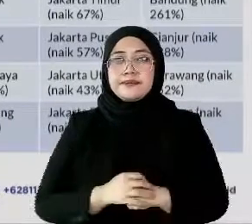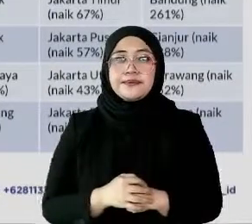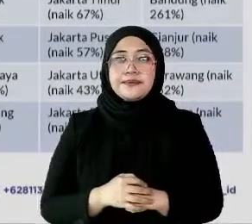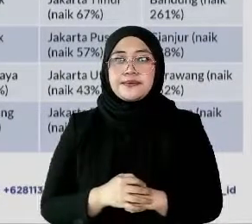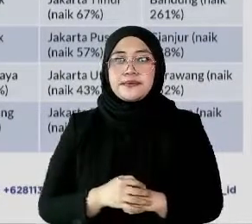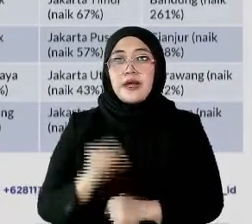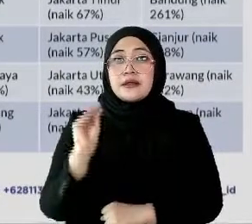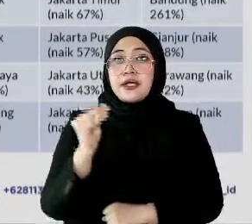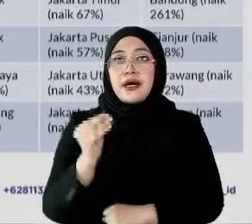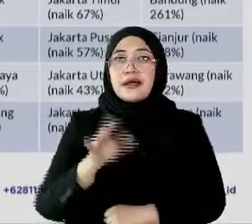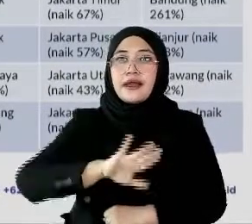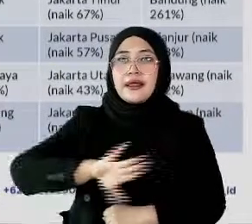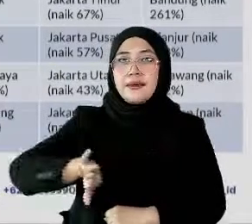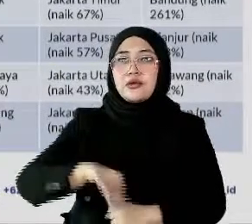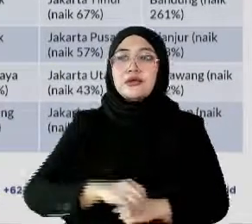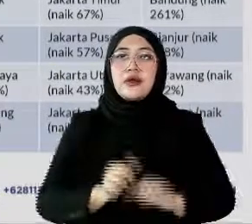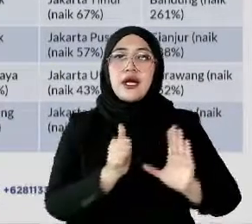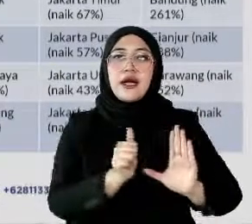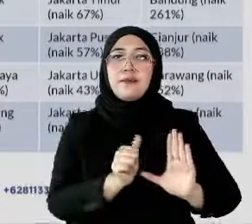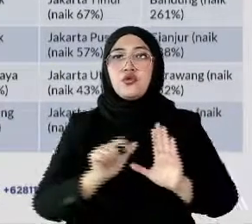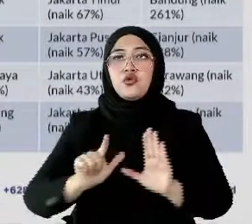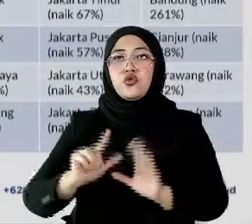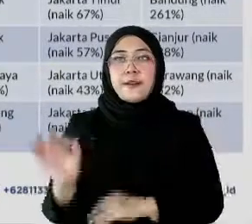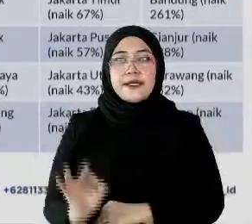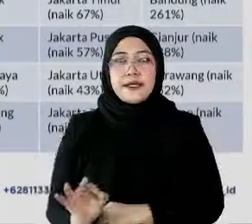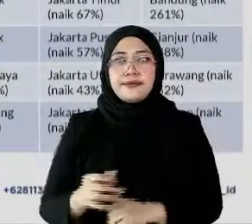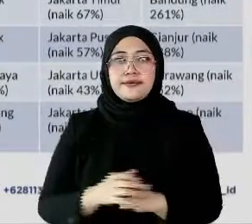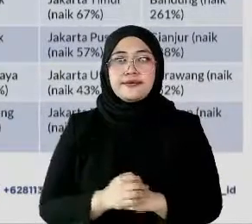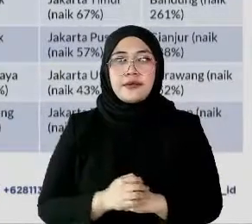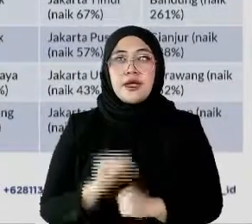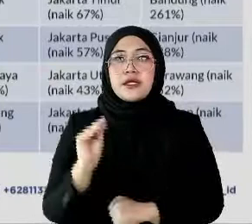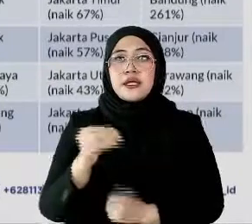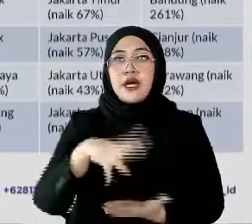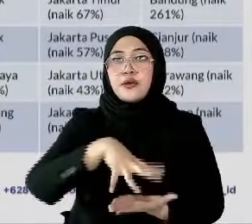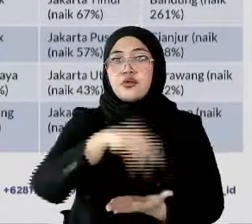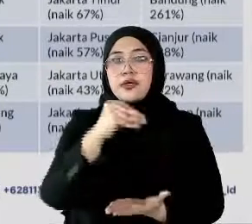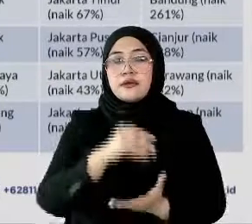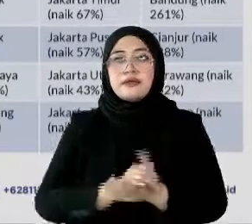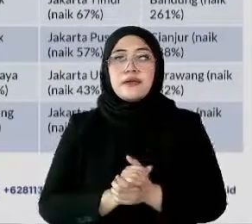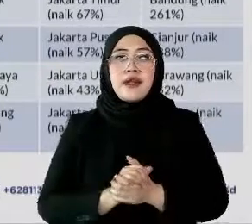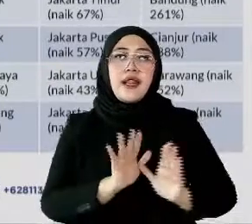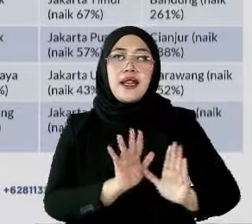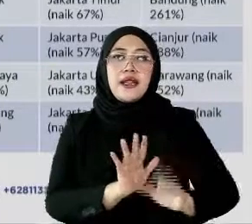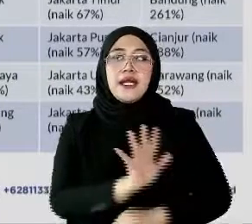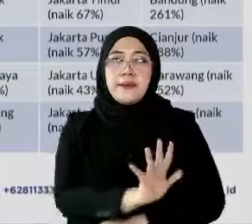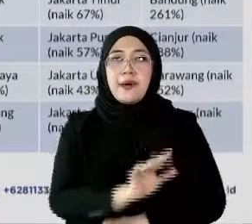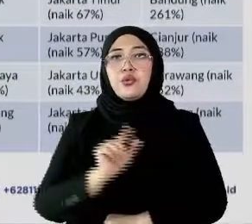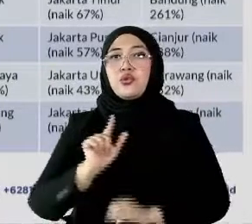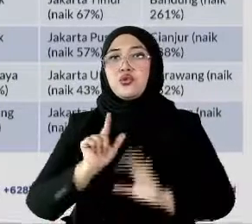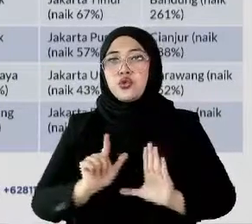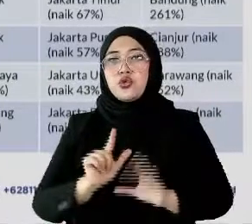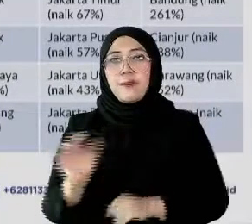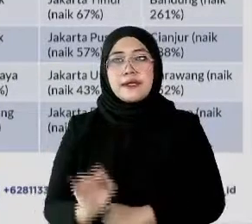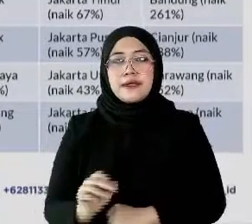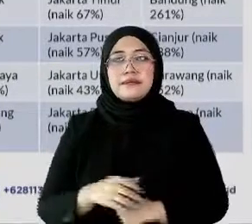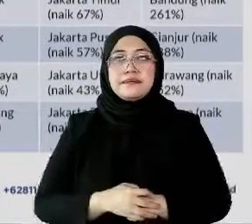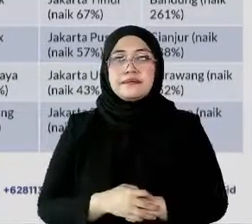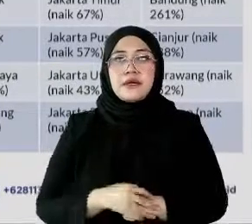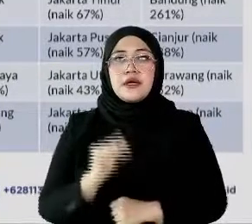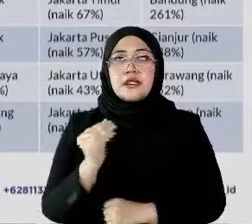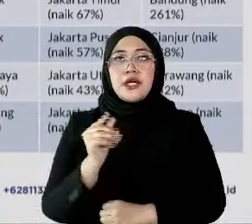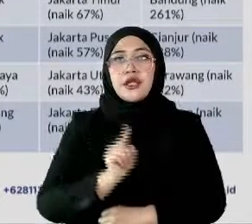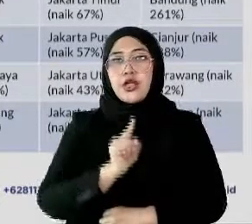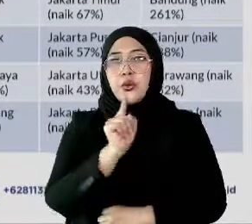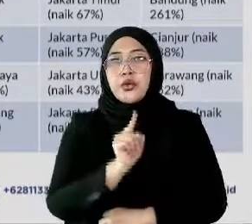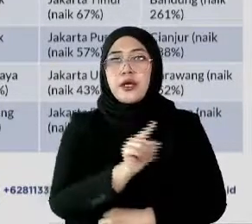kemudian Jakarta Timur naik 67 Jakarta Pusat naik 50% Hai Jakarta